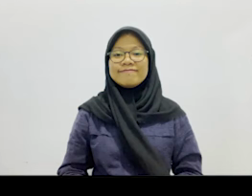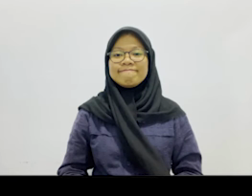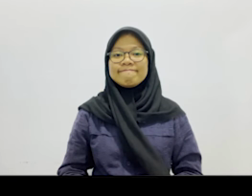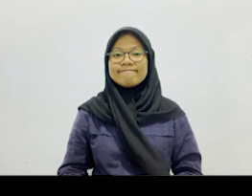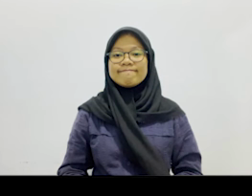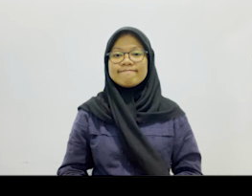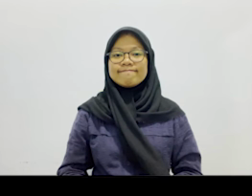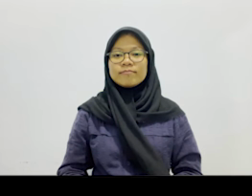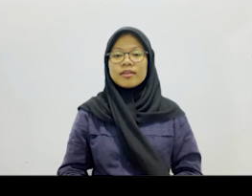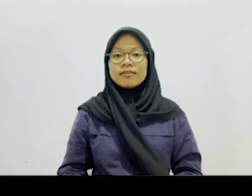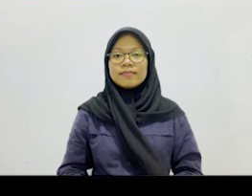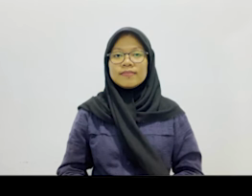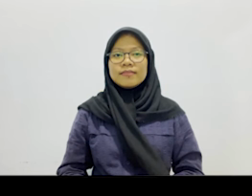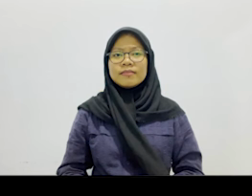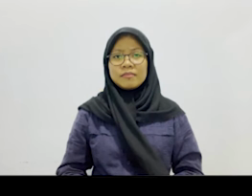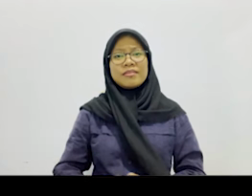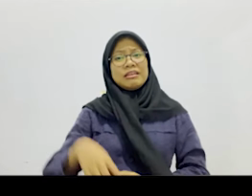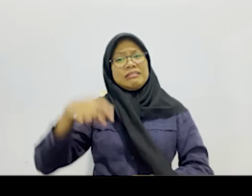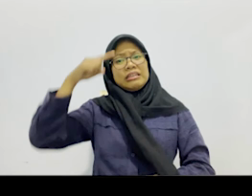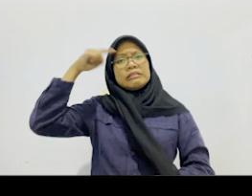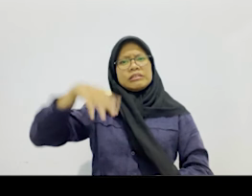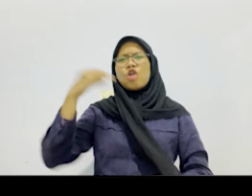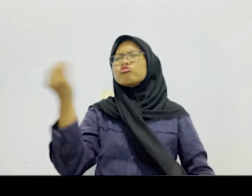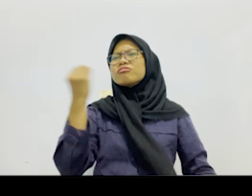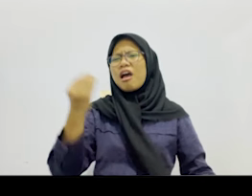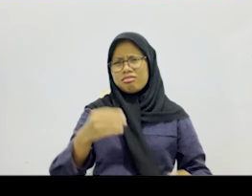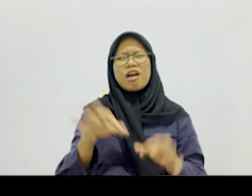bagi pemberdayaan perempuan juga.